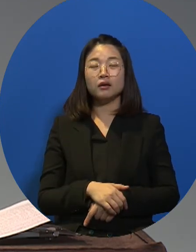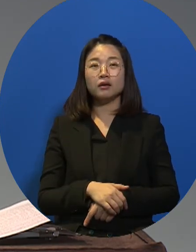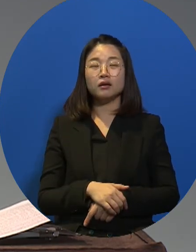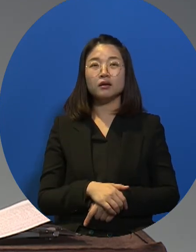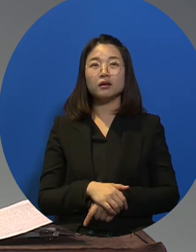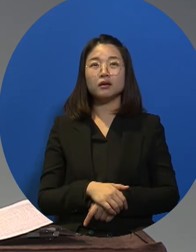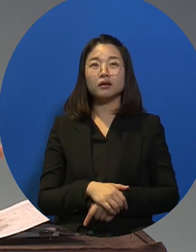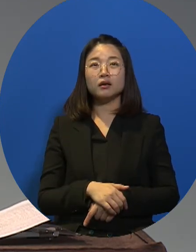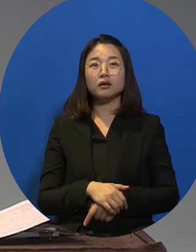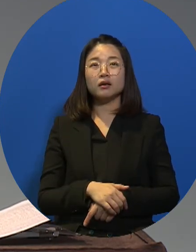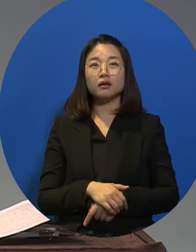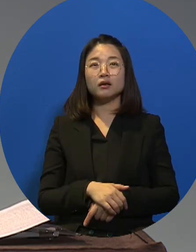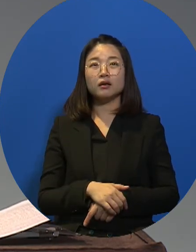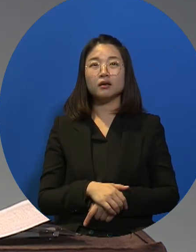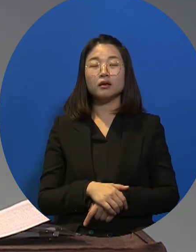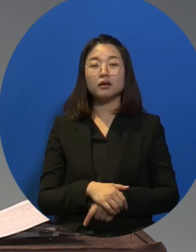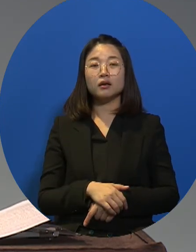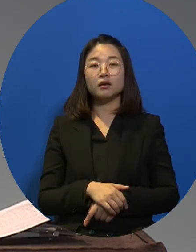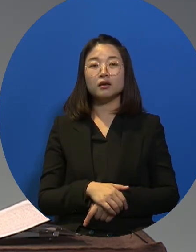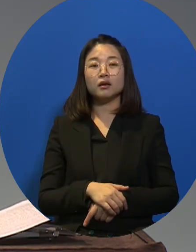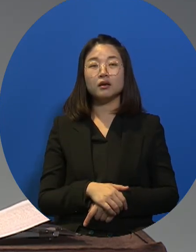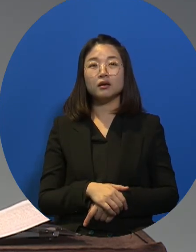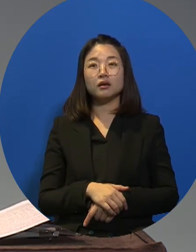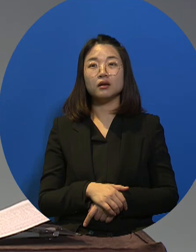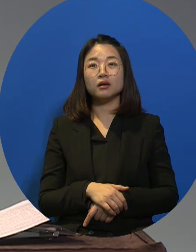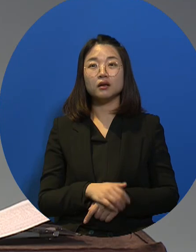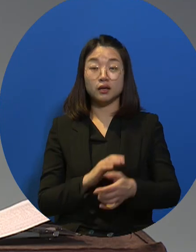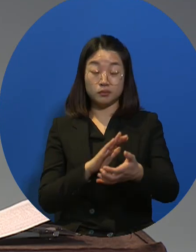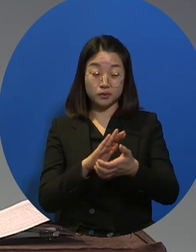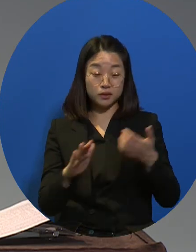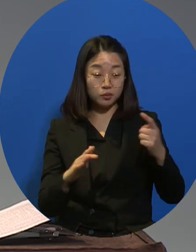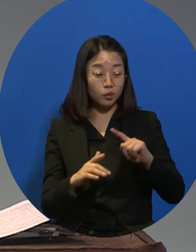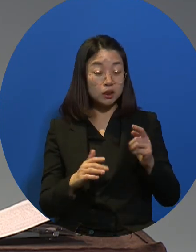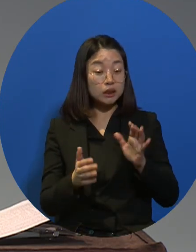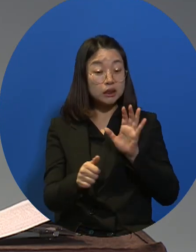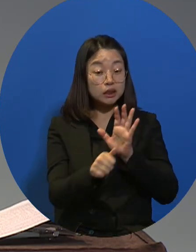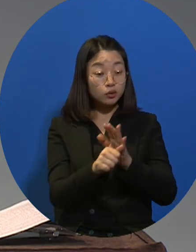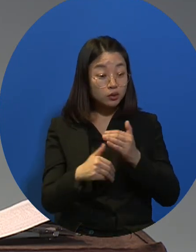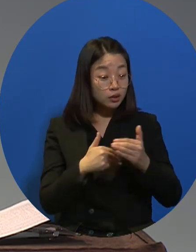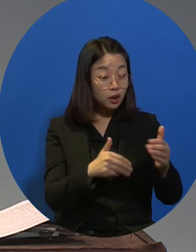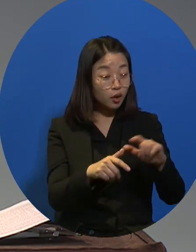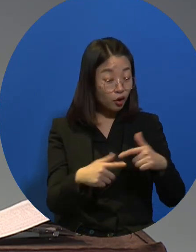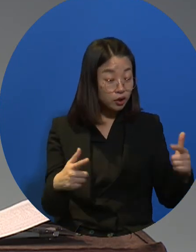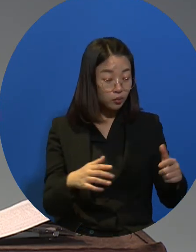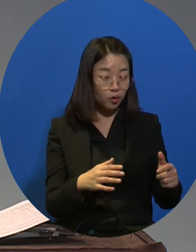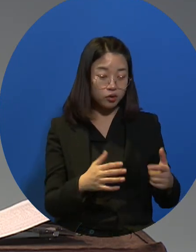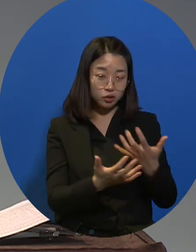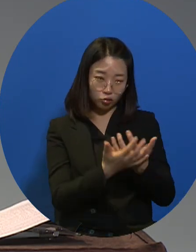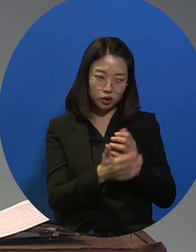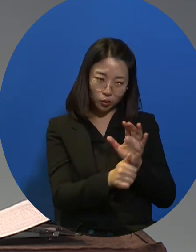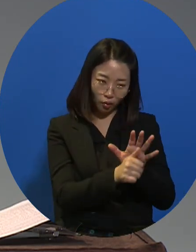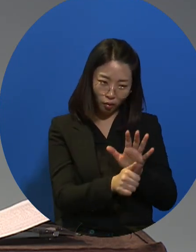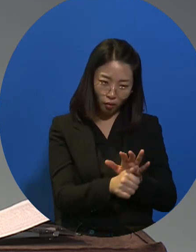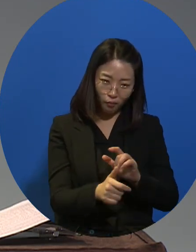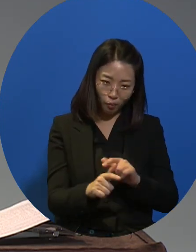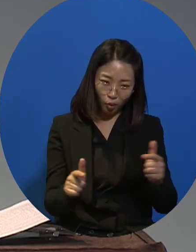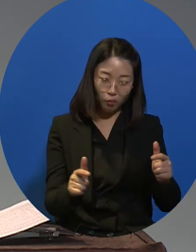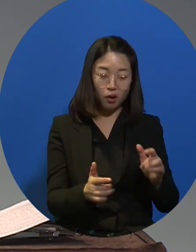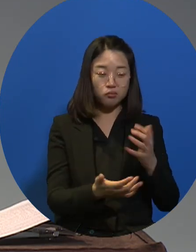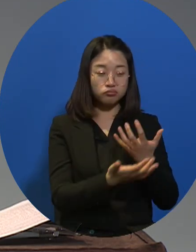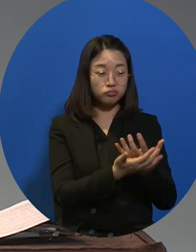주로 앞서도 지원 절차에 있어서 어떤 행정 지원이라든지 그리고 문서